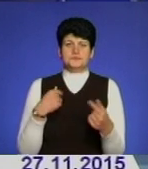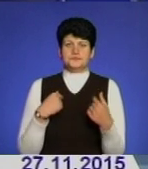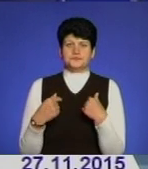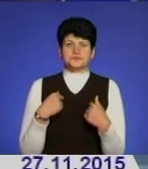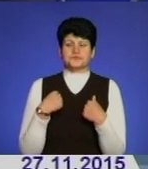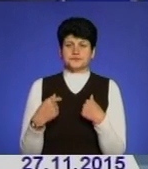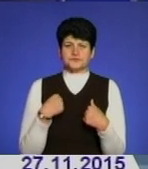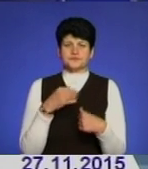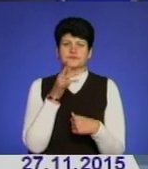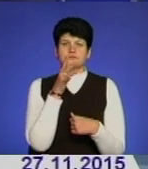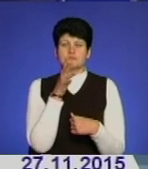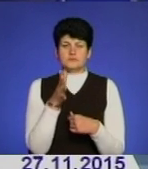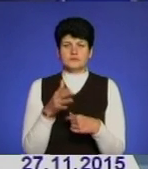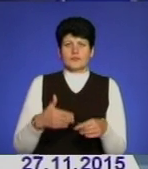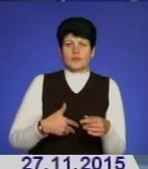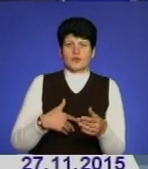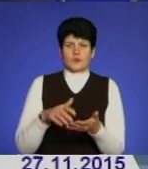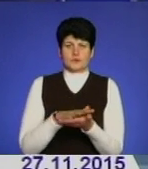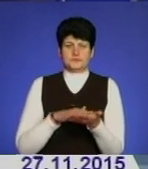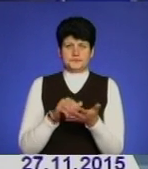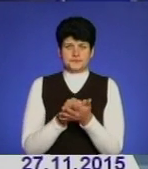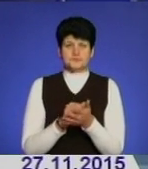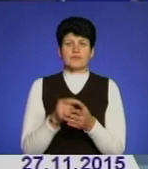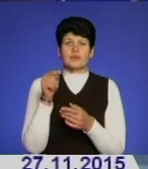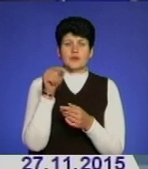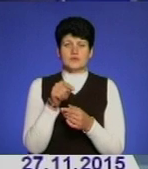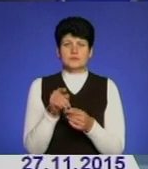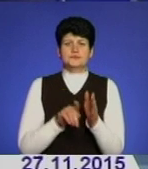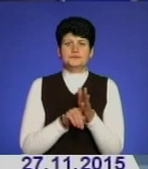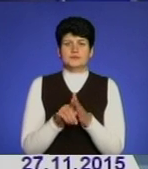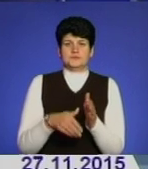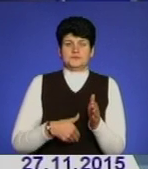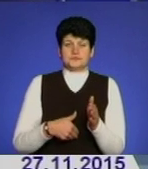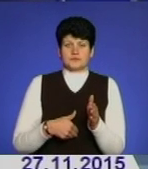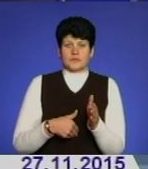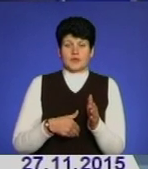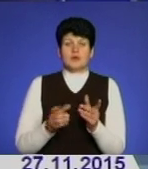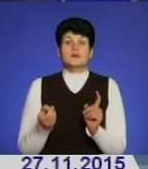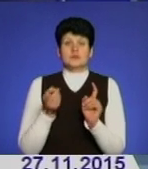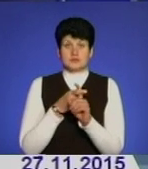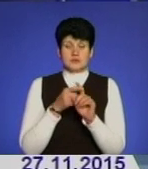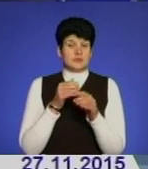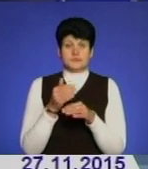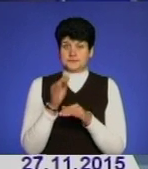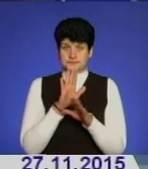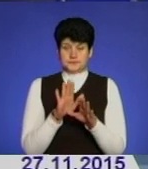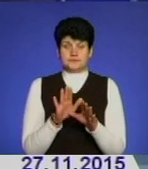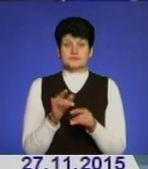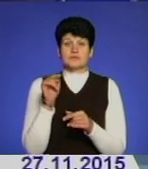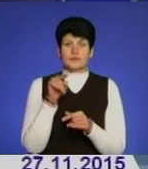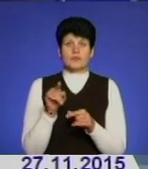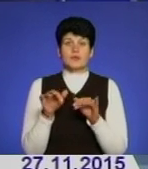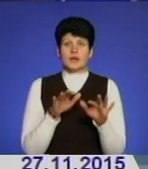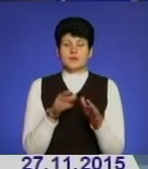голоду та терору. Сьогодні о 7 годині члени організації розпочали голодування. Кажуть, долучитися не пізно. Адже